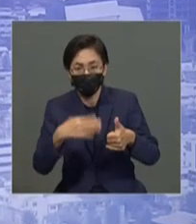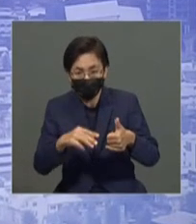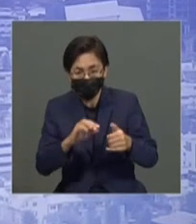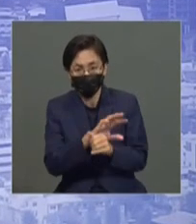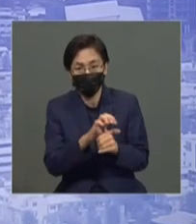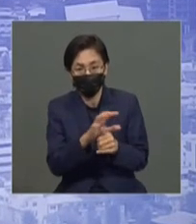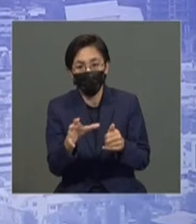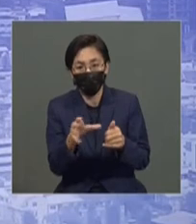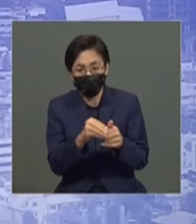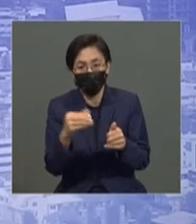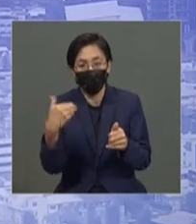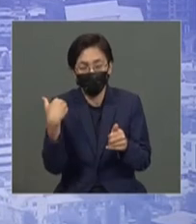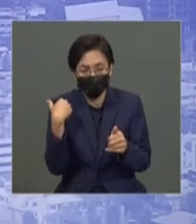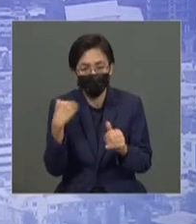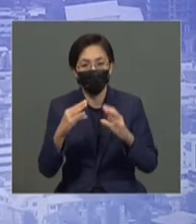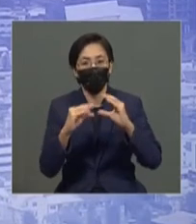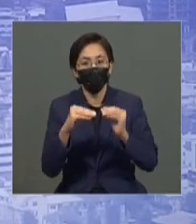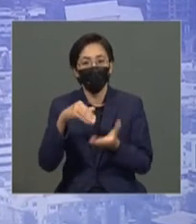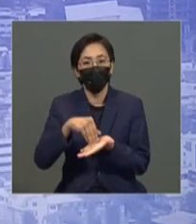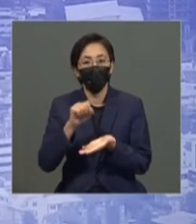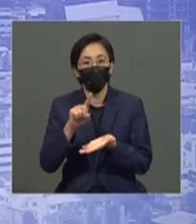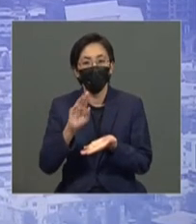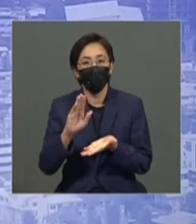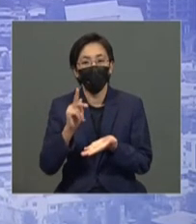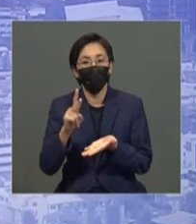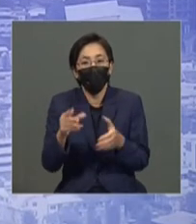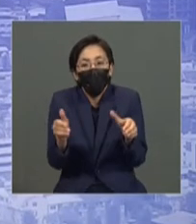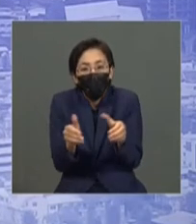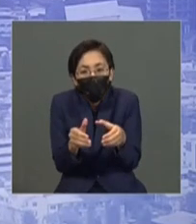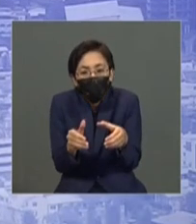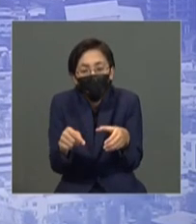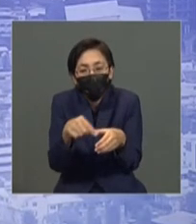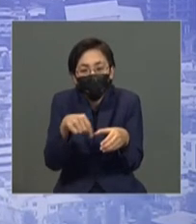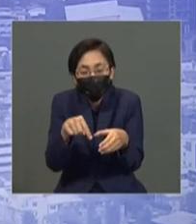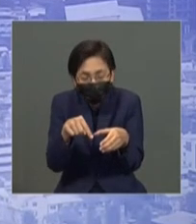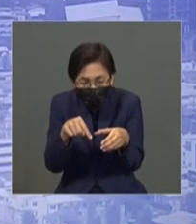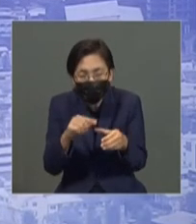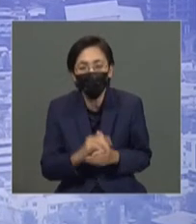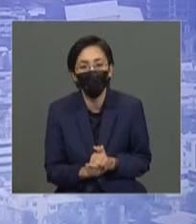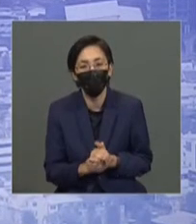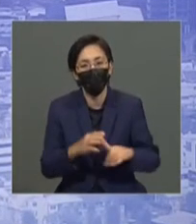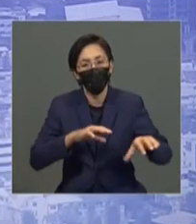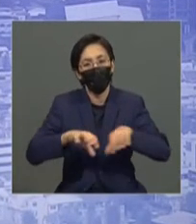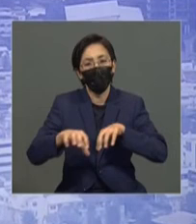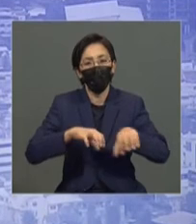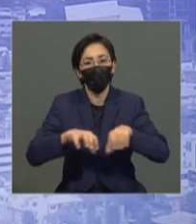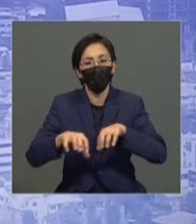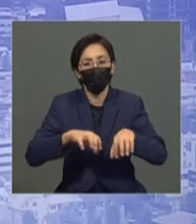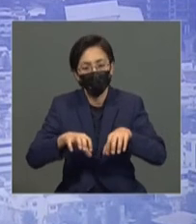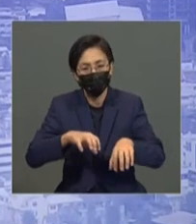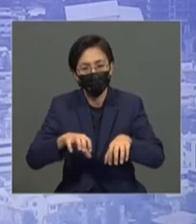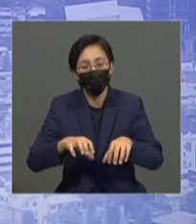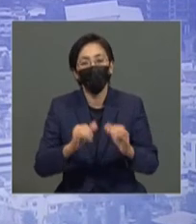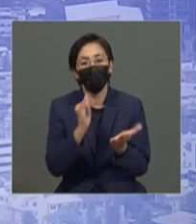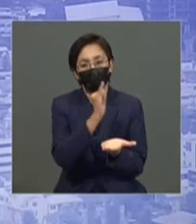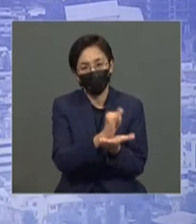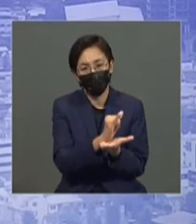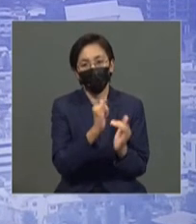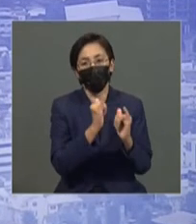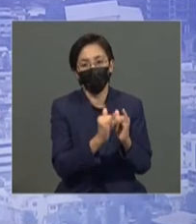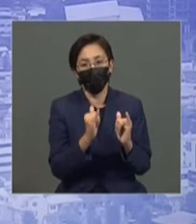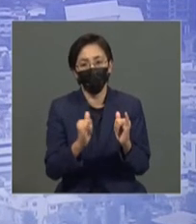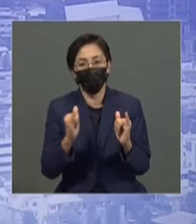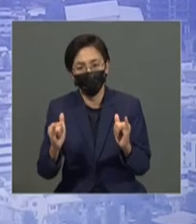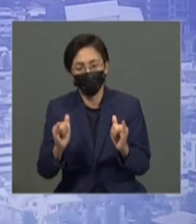ดเชื้อวันนี้ที่ประชุมศบค.ชุดเล็กก็มีการพูดคุยกันเรื่องของการจัดการในแง่ของการบริหารเตียงนะคะ